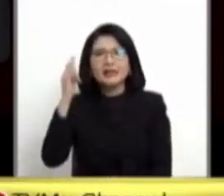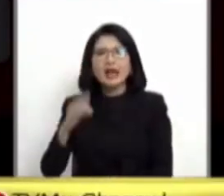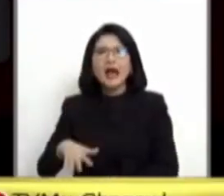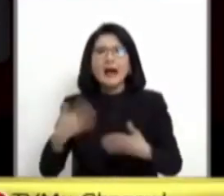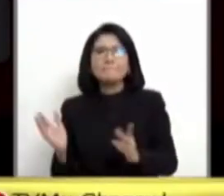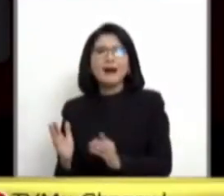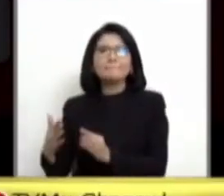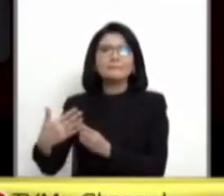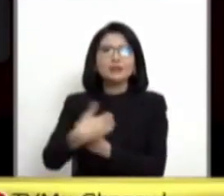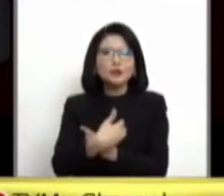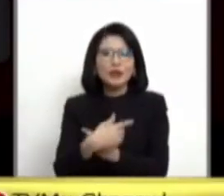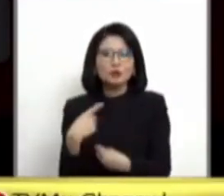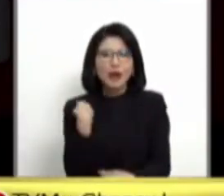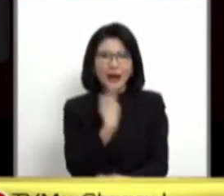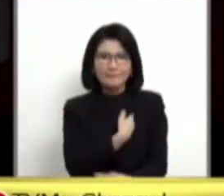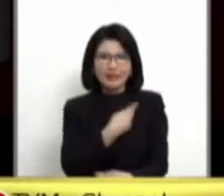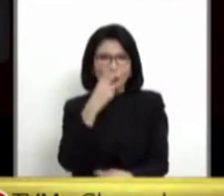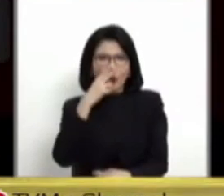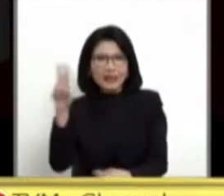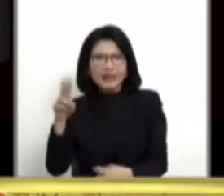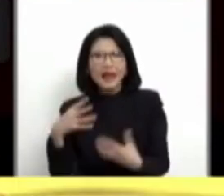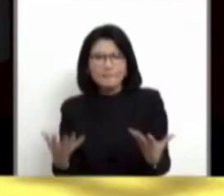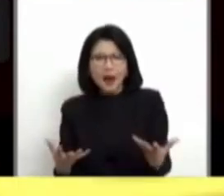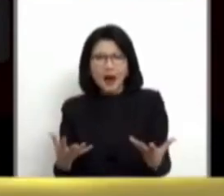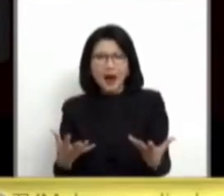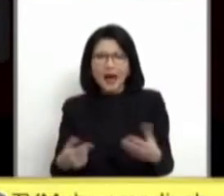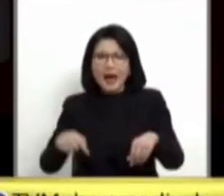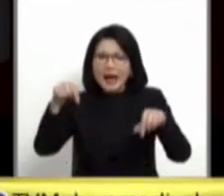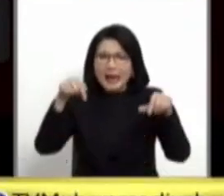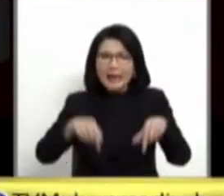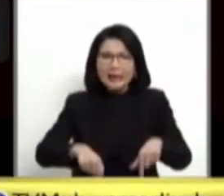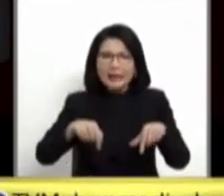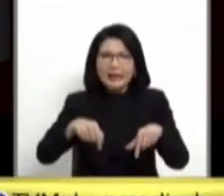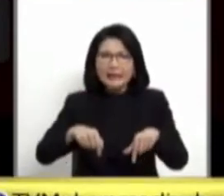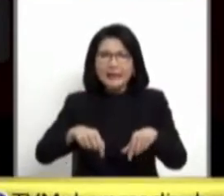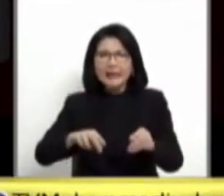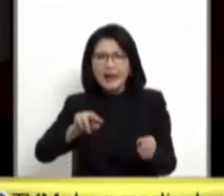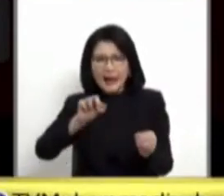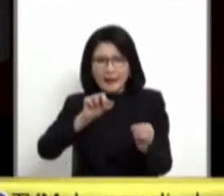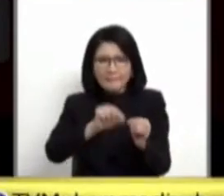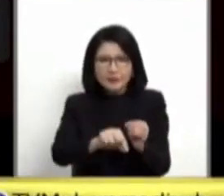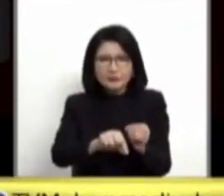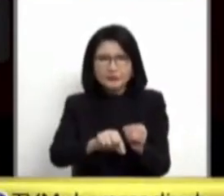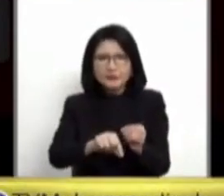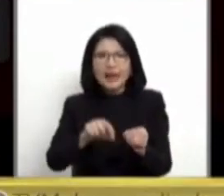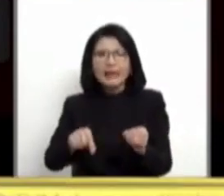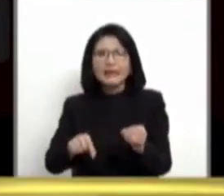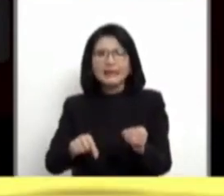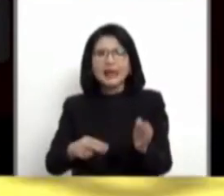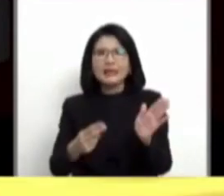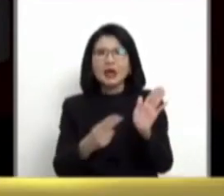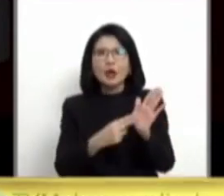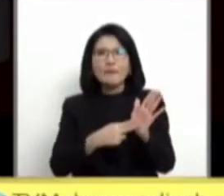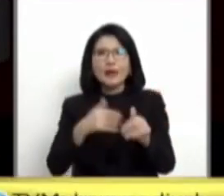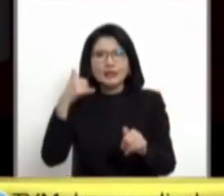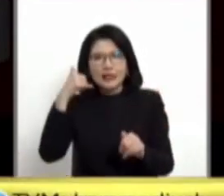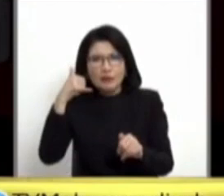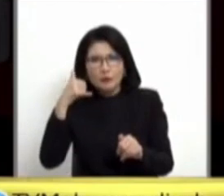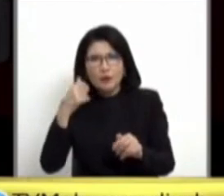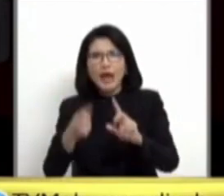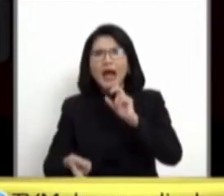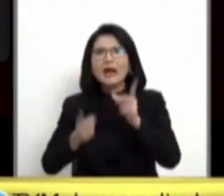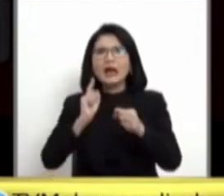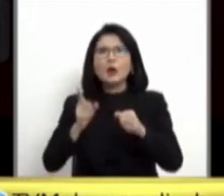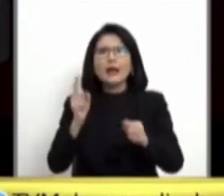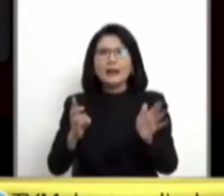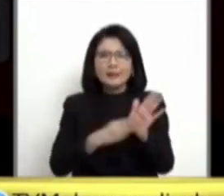perlindungan yang diberikan kepada kami inilah Panic button inilah nomor telepon dan kalian kalau ada masalah